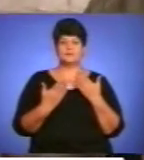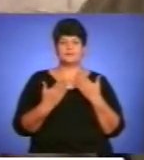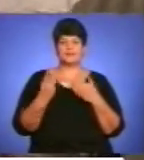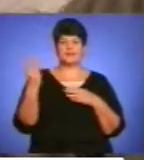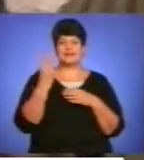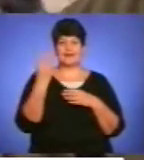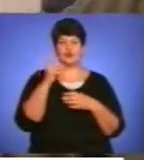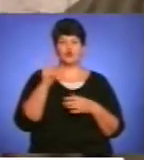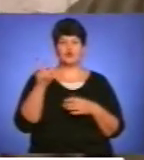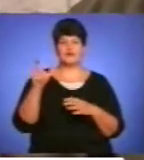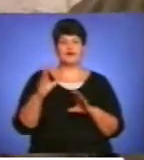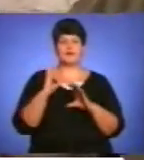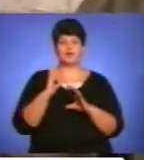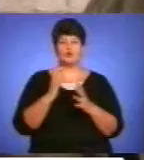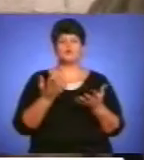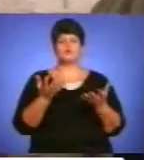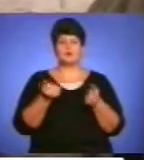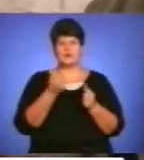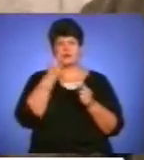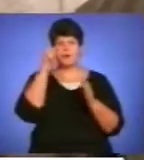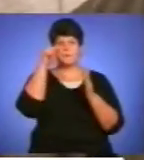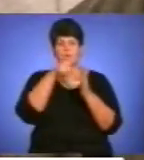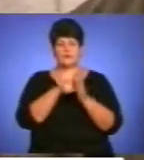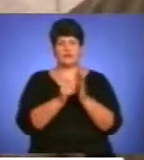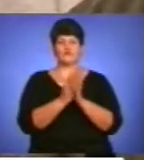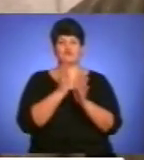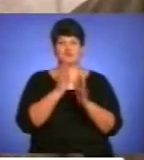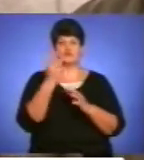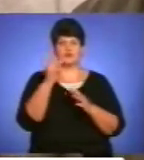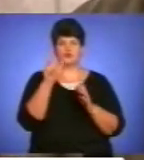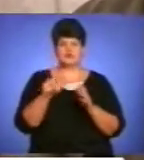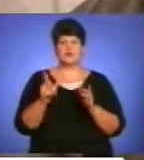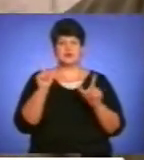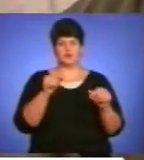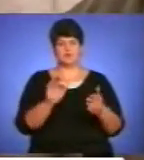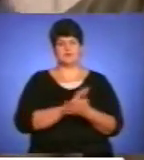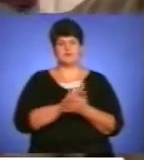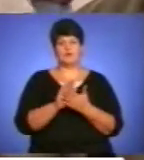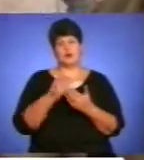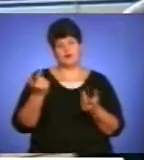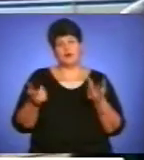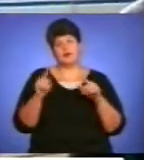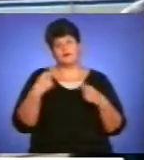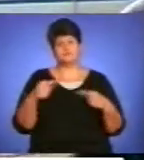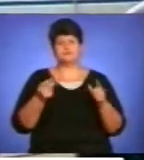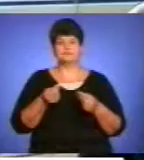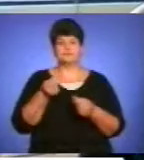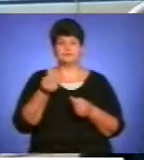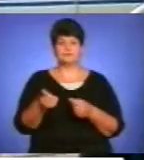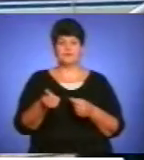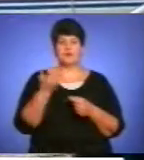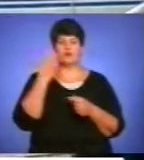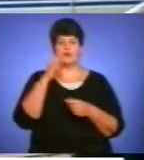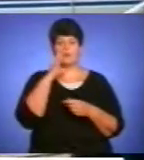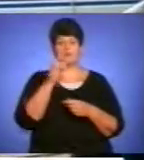чоловіка на автобус беруть, як я попадаю в ту чергу, то туди їду безплатно. А так твачу. Коли ви в маршруці їдете,